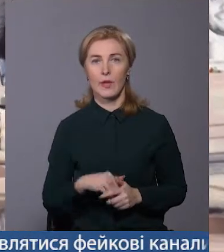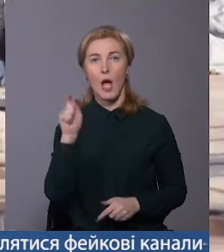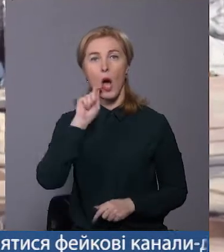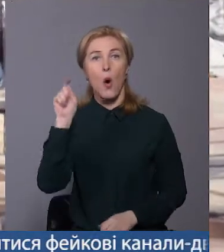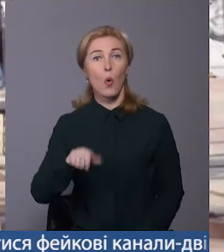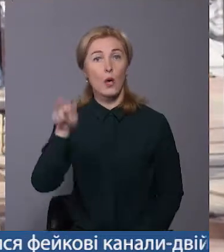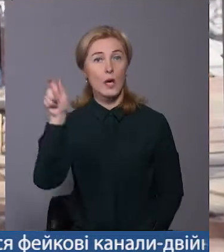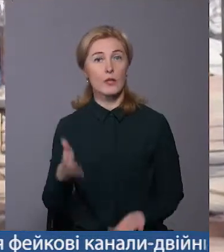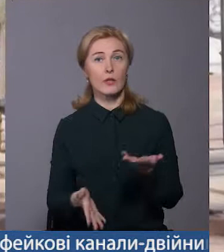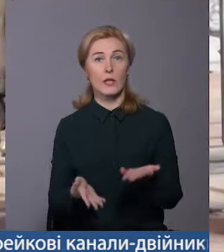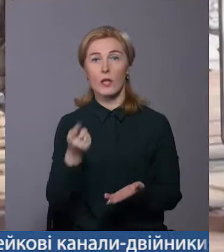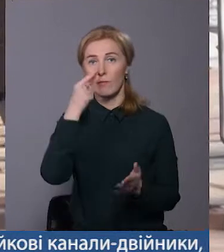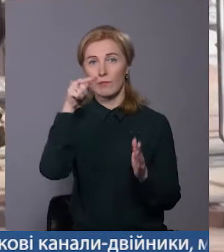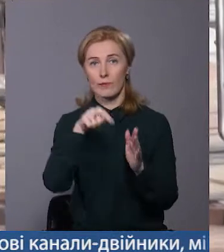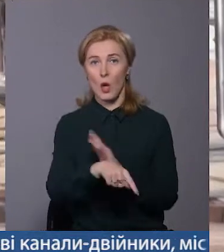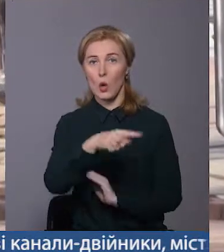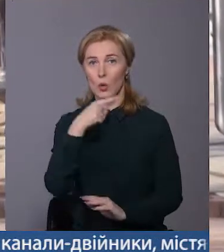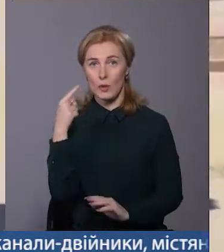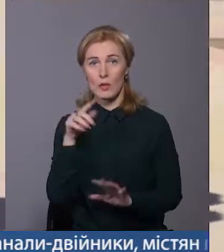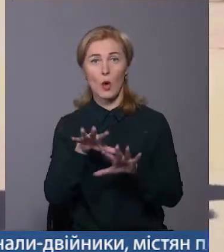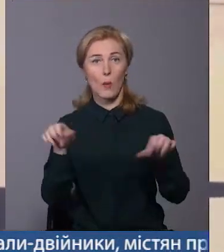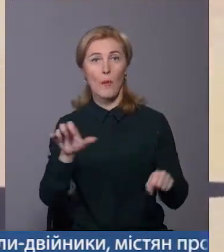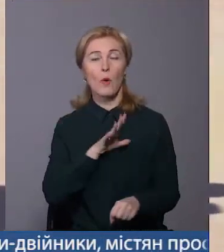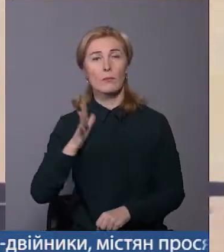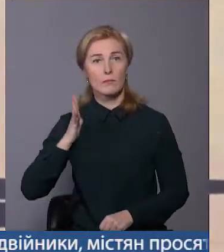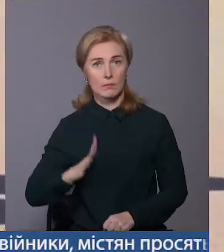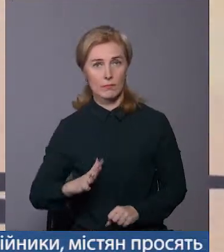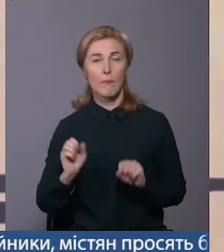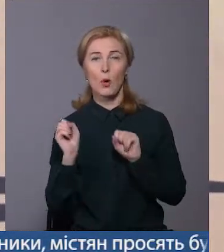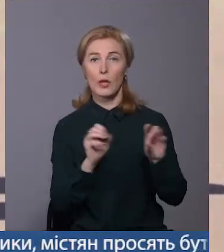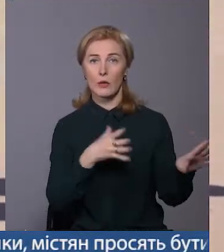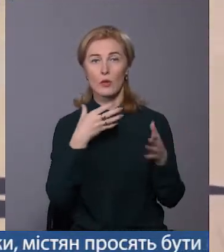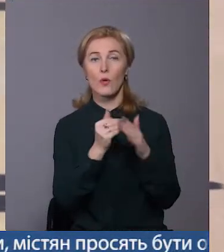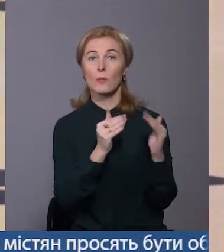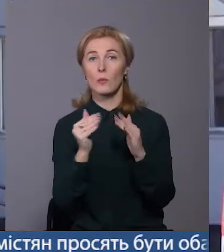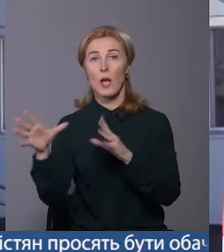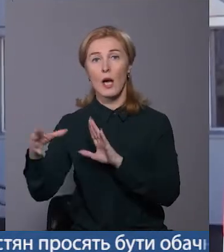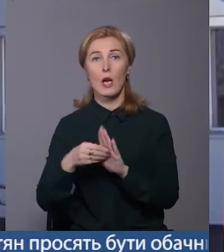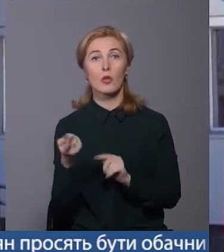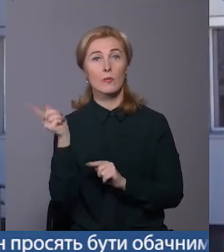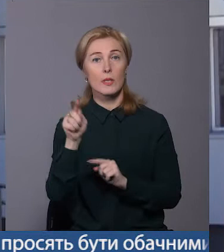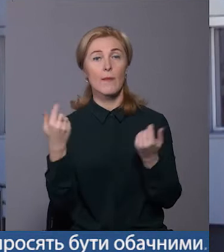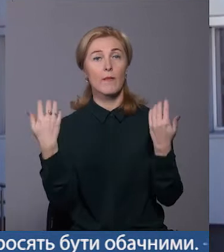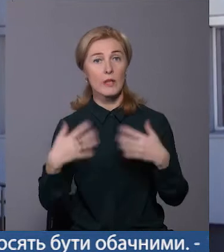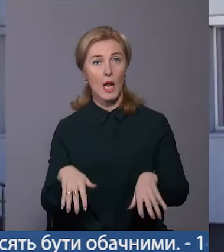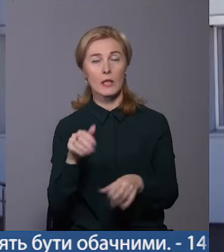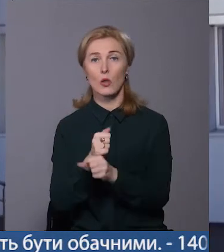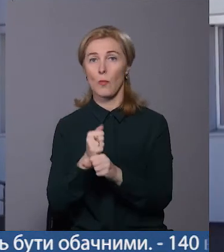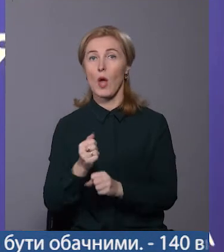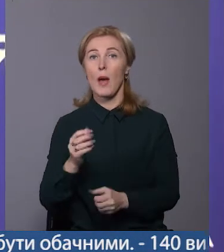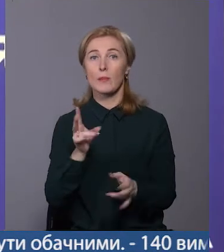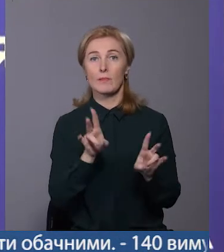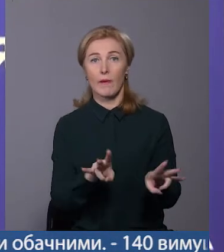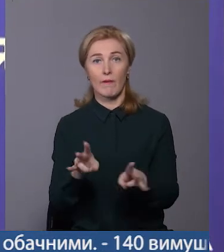Українці, котрі через вторгнення російських окупантів були змушені покинути свої домівки, разом з тим втратили і роботу. Перебуваючи